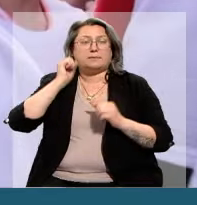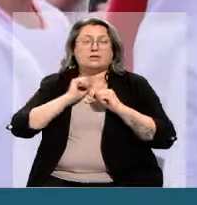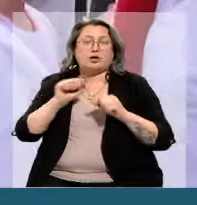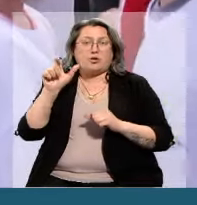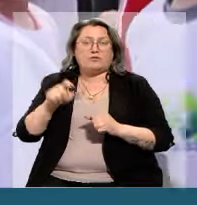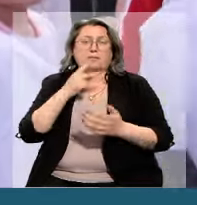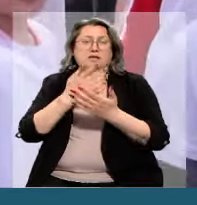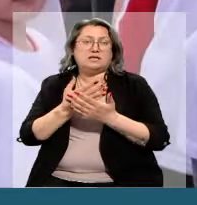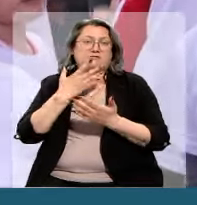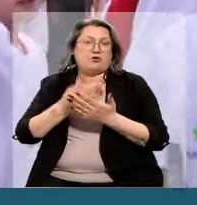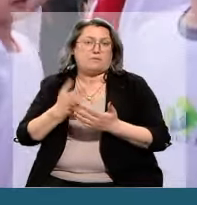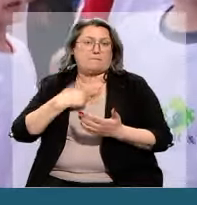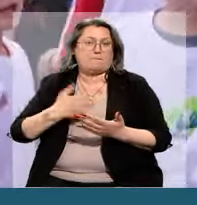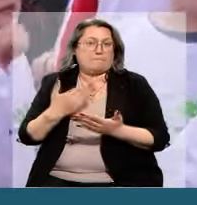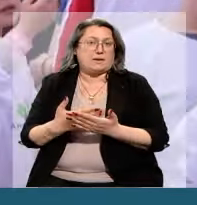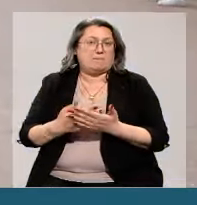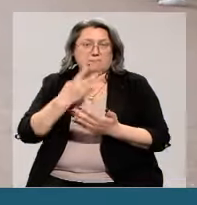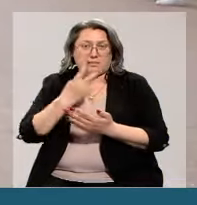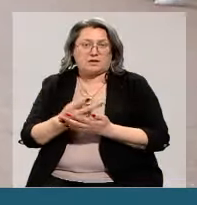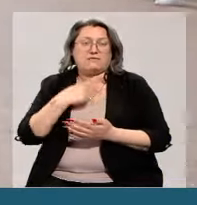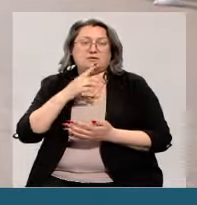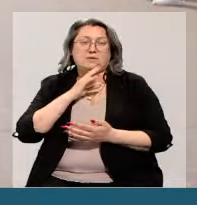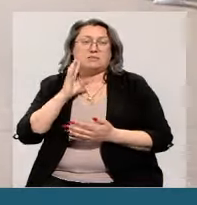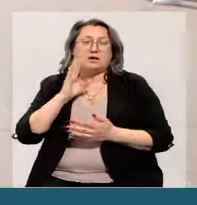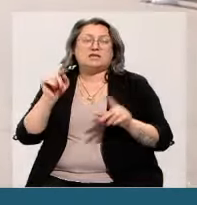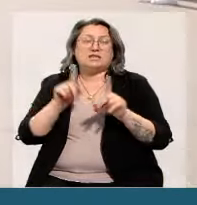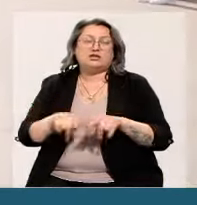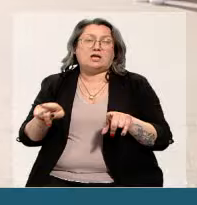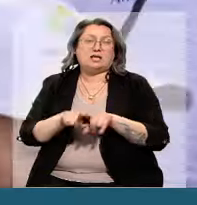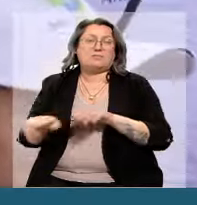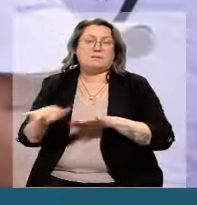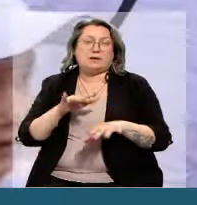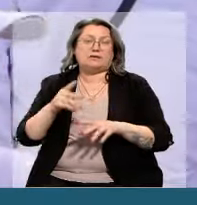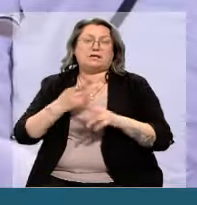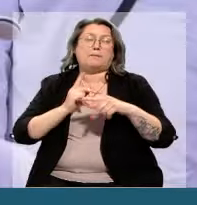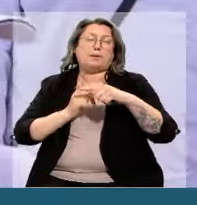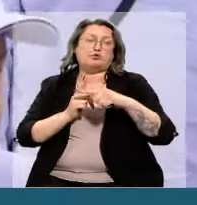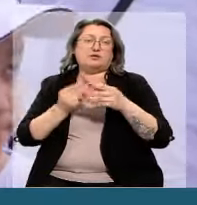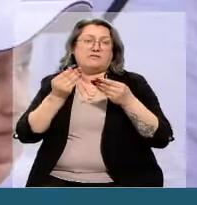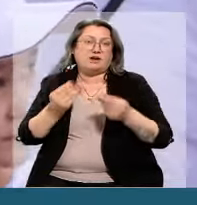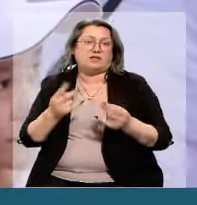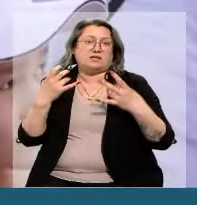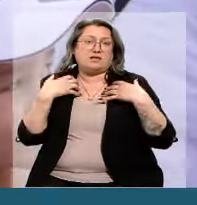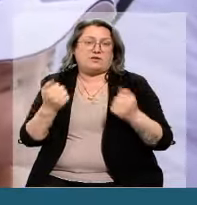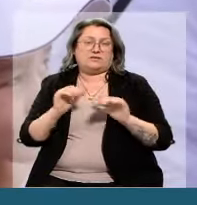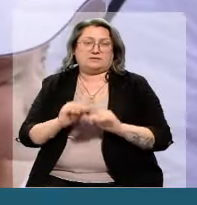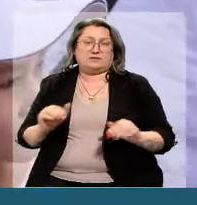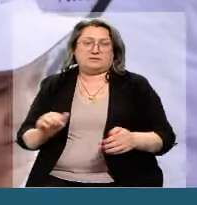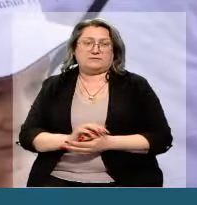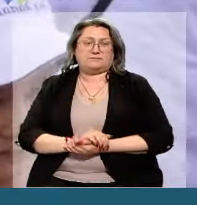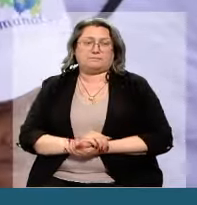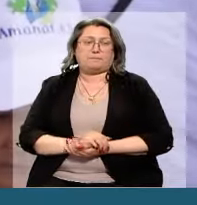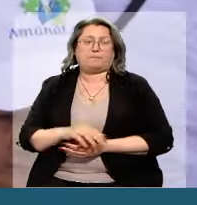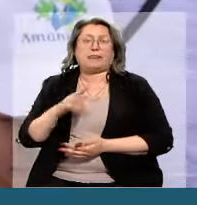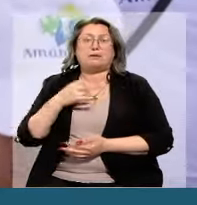и показать это на своем примере, отмечает мама. Также такие мероприятия положительно влияют на здоровье детей.